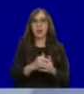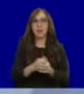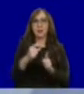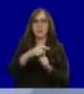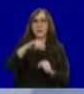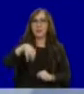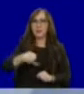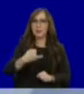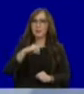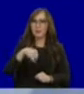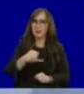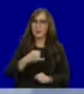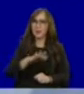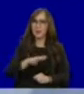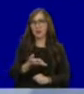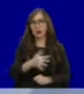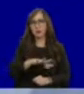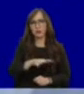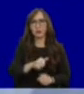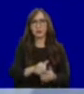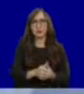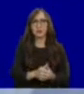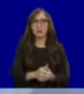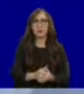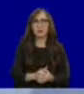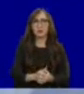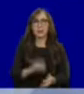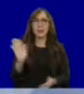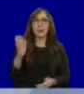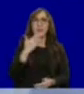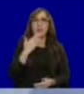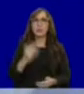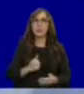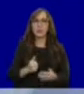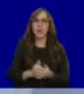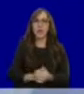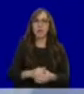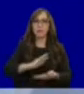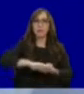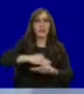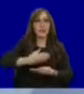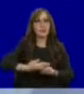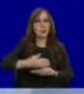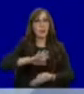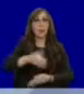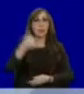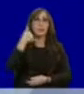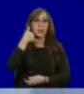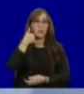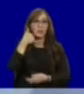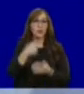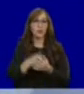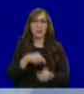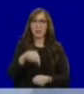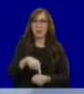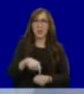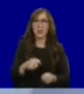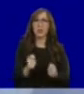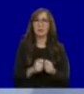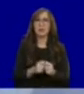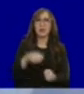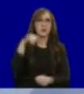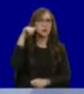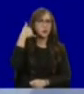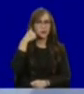mungkin tidak punya gawai. Ini adalah tanggung jawab setiap Pemda untuk memastikan bahwa tatap muka terjadi untuk anak-anak yang paling sulit